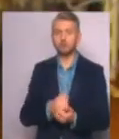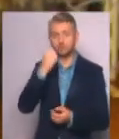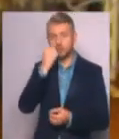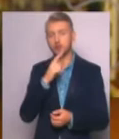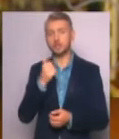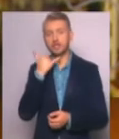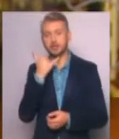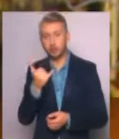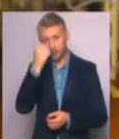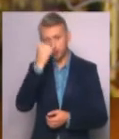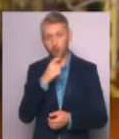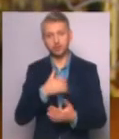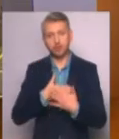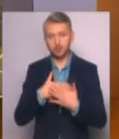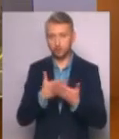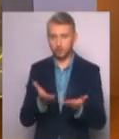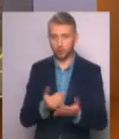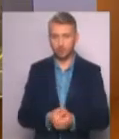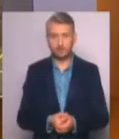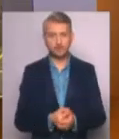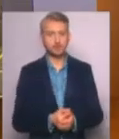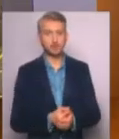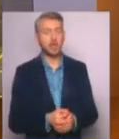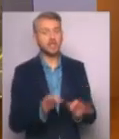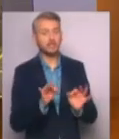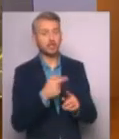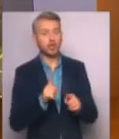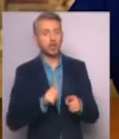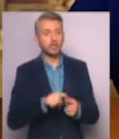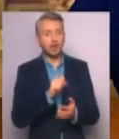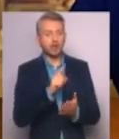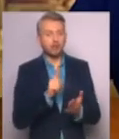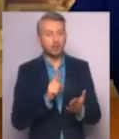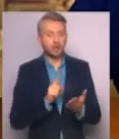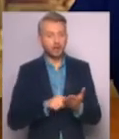Дуже дякуємо також за активність. Прошу. Звичайно, ну, це питання, скажімо так,